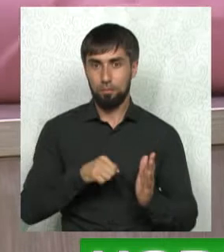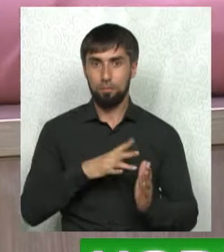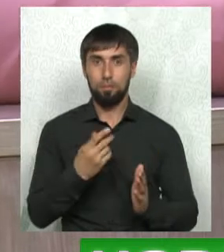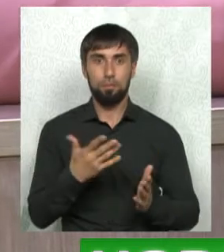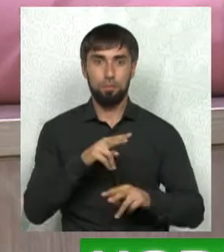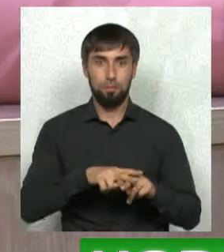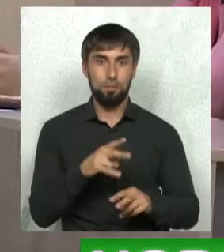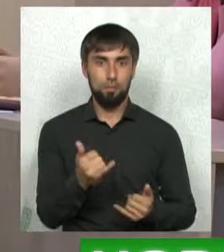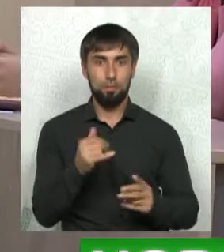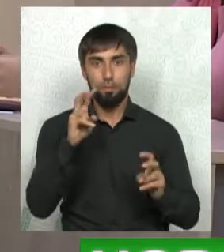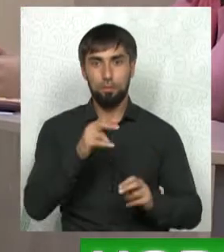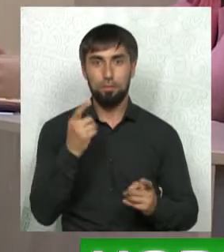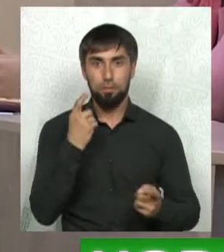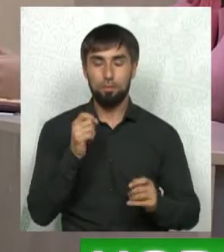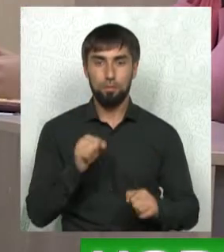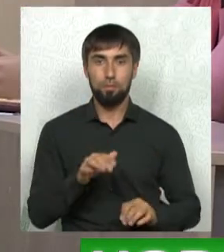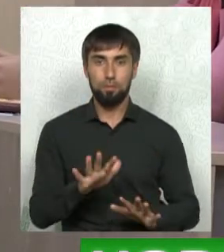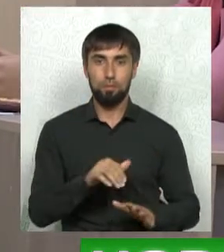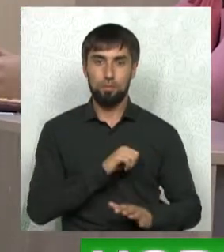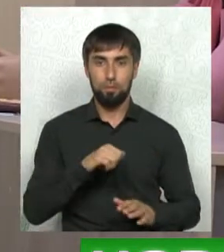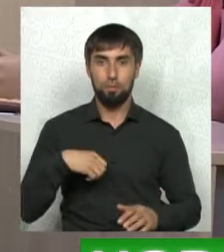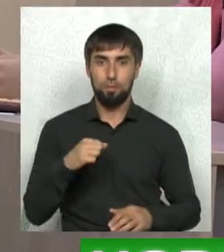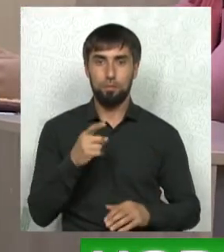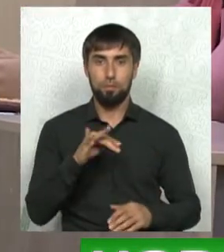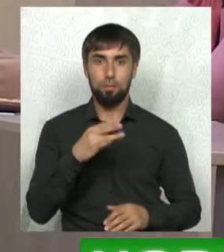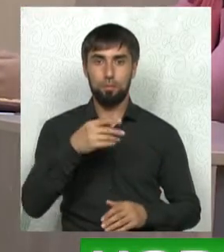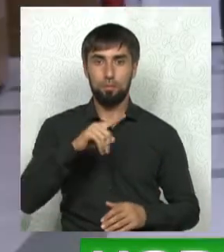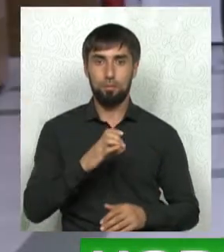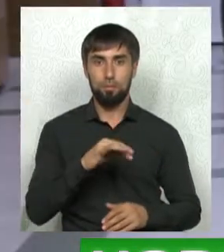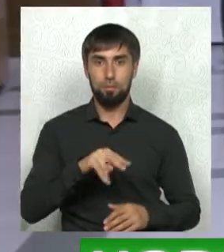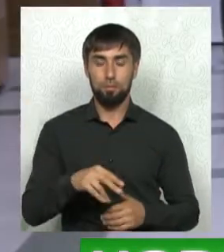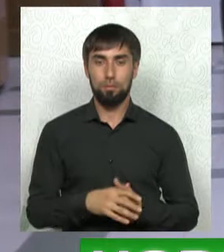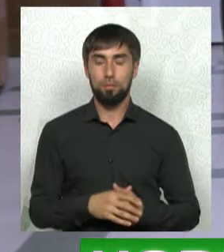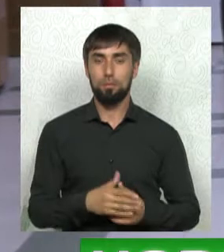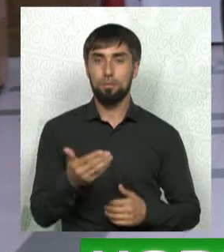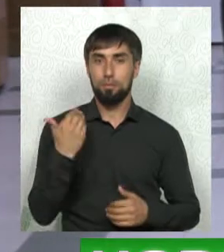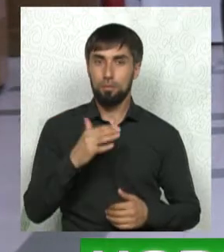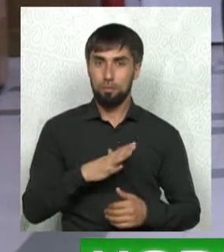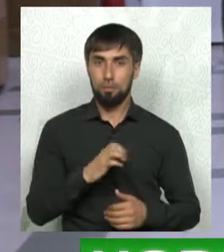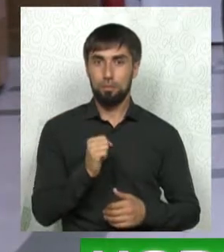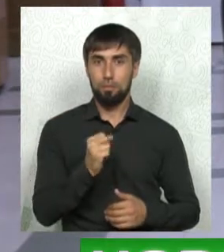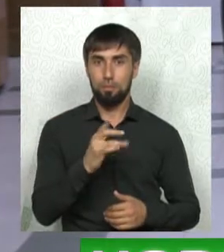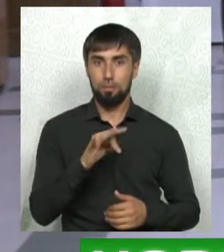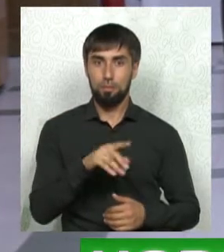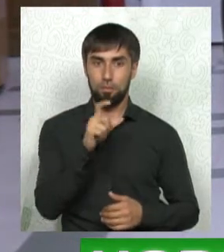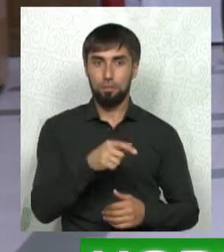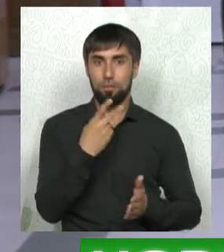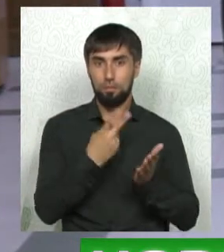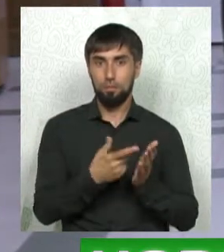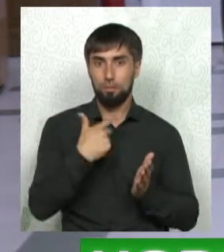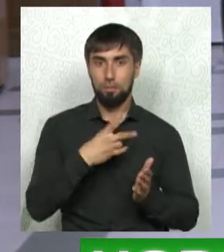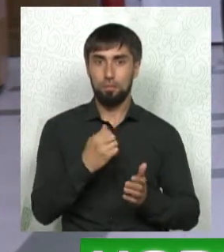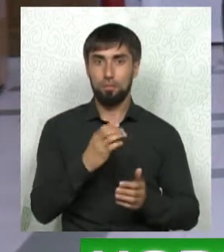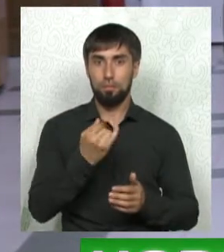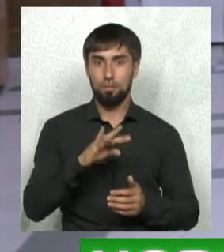месте. Теперь же проверить эту информацию сможет лишь сам абитуриент по номеру СНИЛСа. Дело в том, что раньше абитуриенты видели себя на